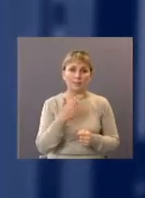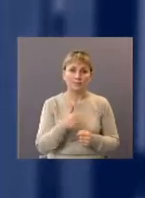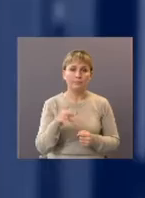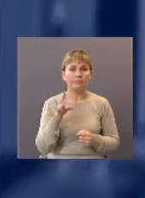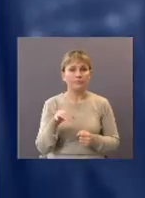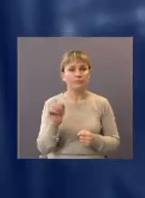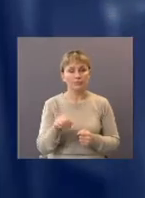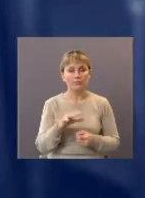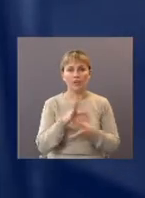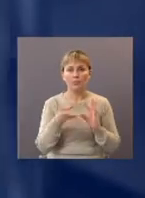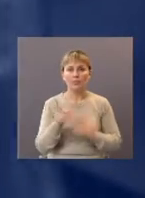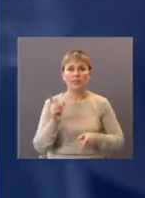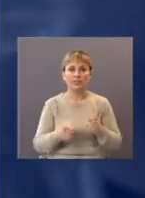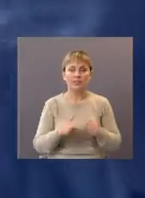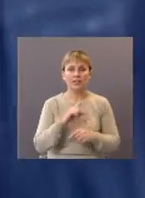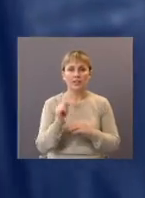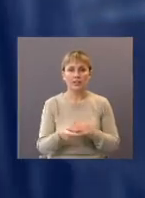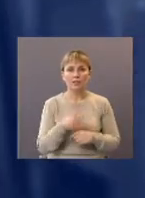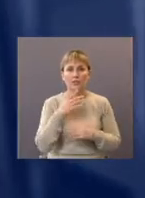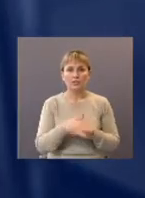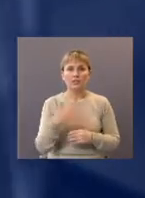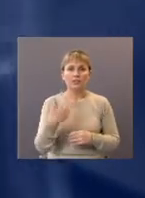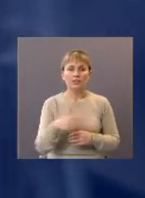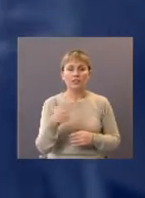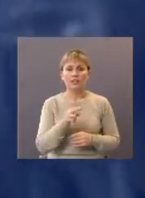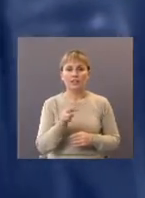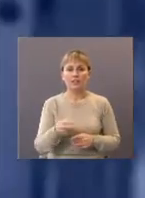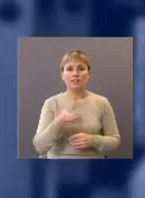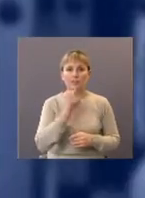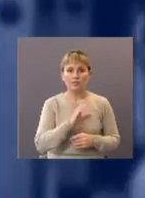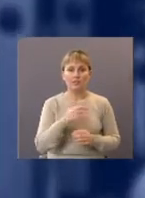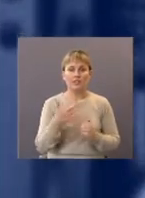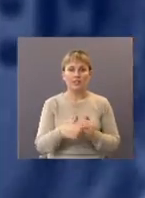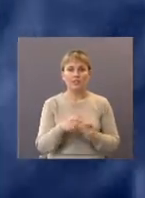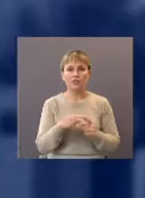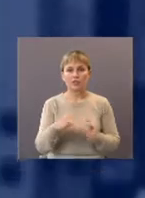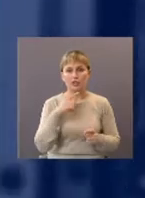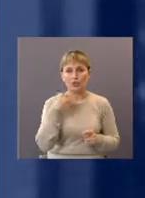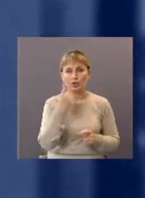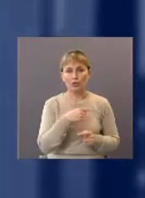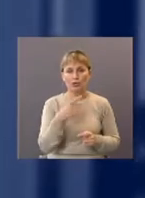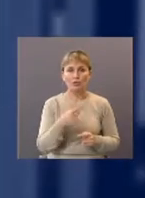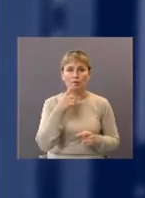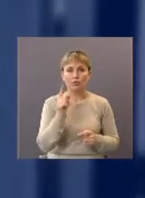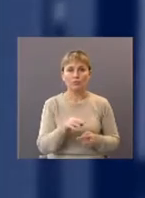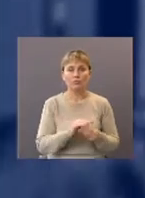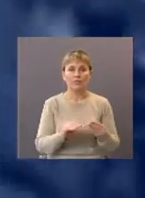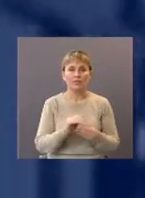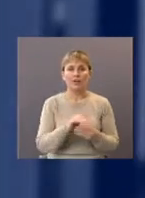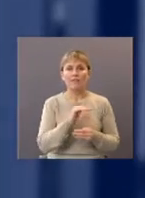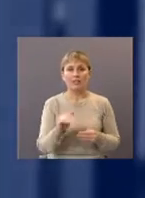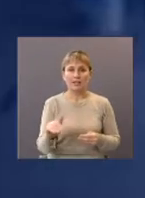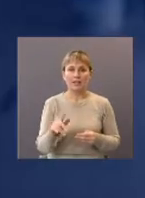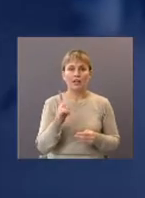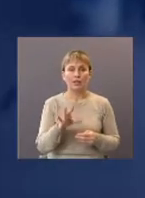Но пиво по объему настоящий рекордсмен. Почти 33 литра выпивается в среднем в течение года. Цифра, повторюсь,